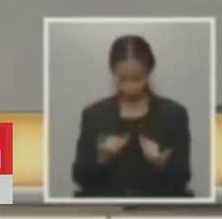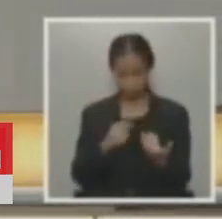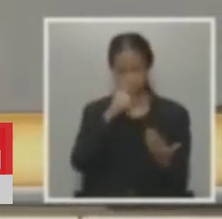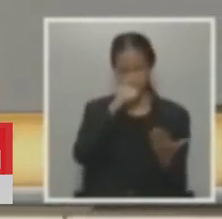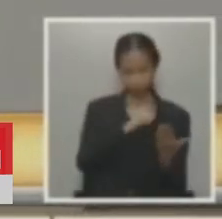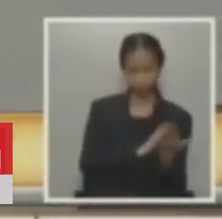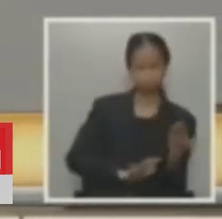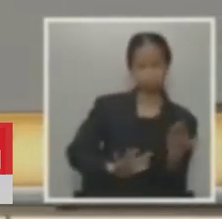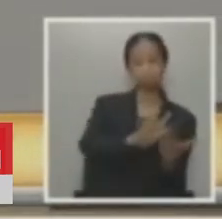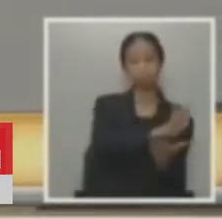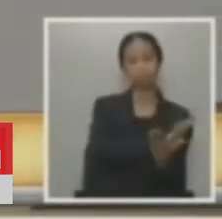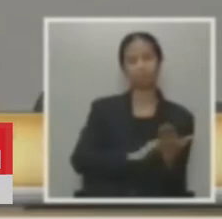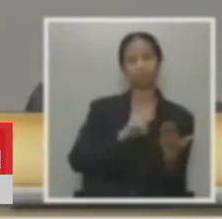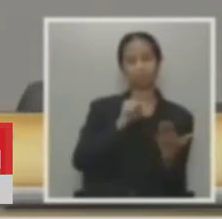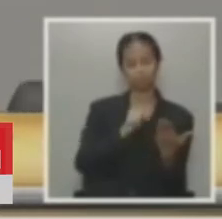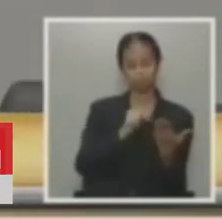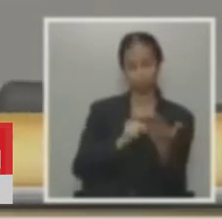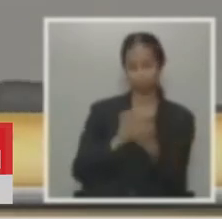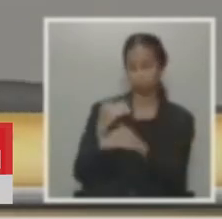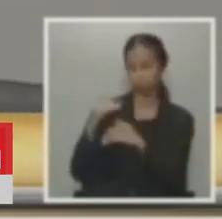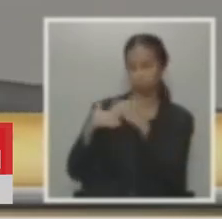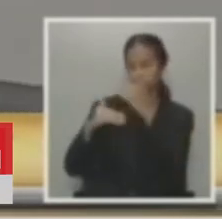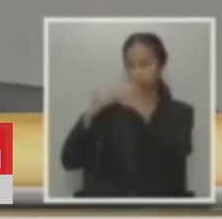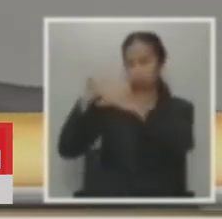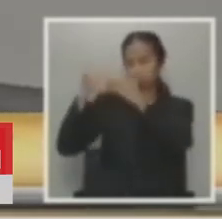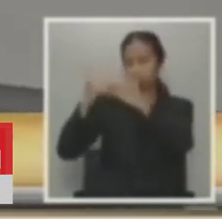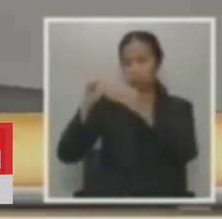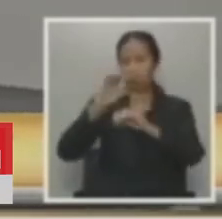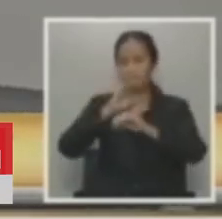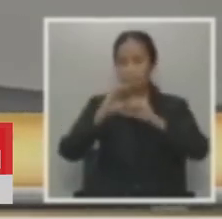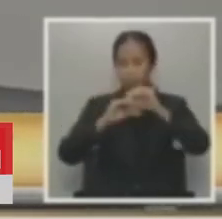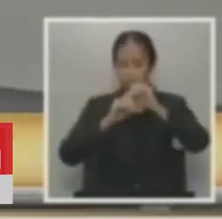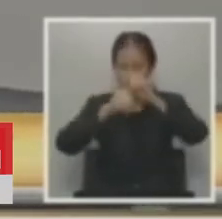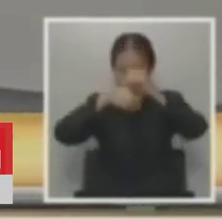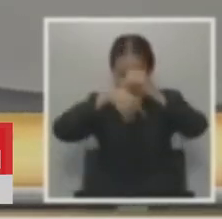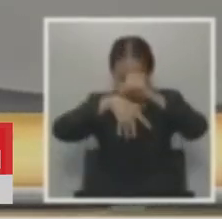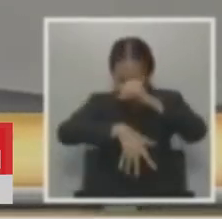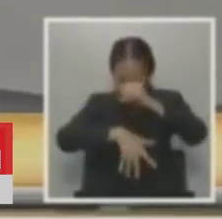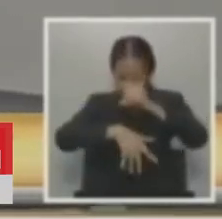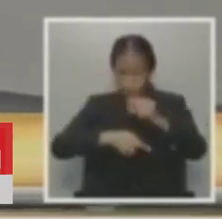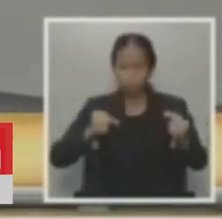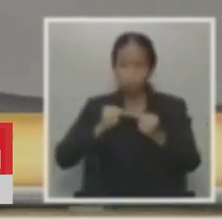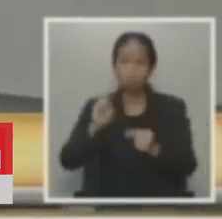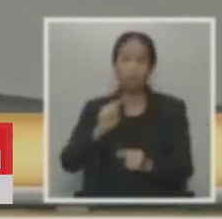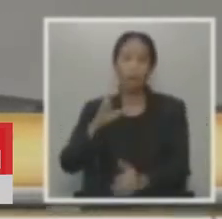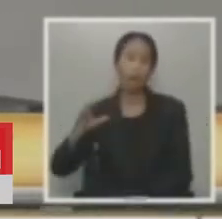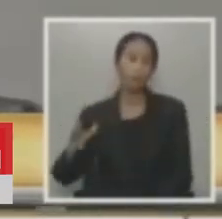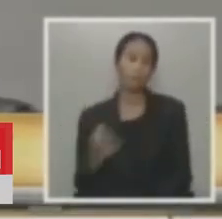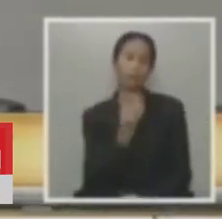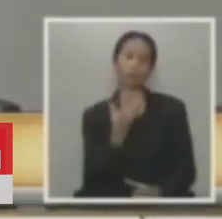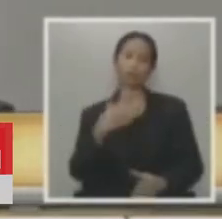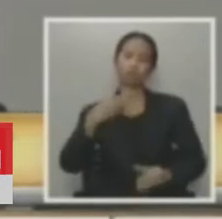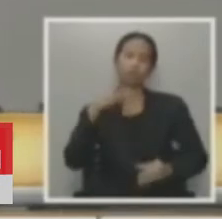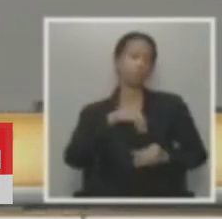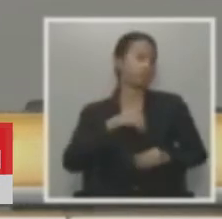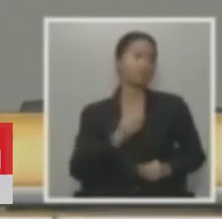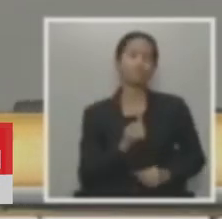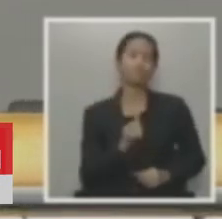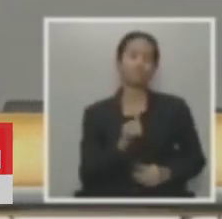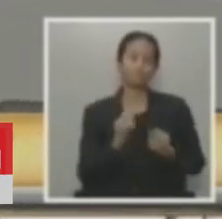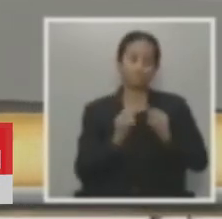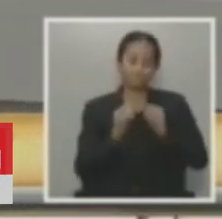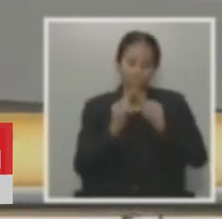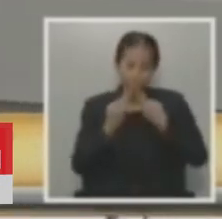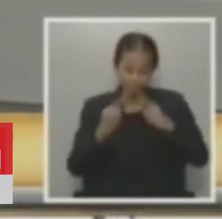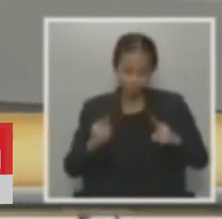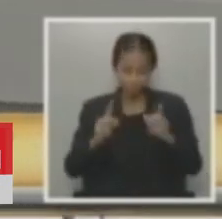ทยมีการพัฒนาระบบโครงสร้างอำนาจแบบรวมศูนย์และยังไม่มีกฎหม